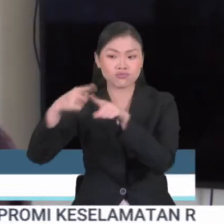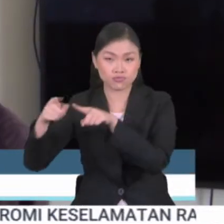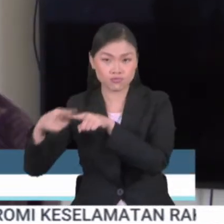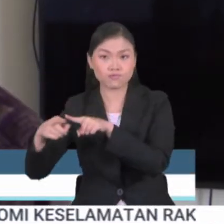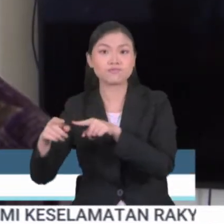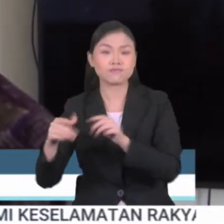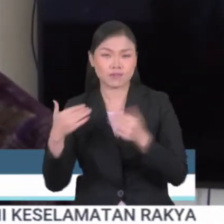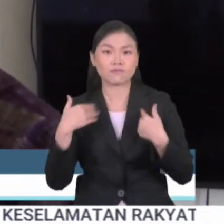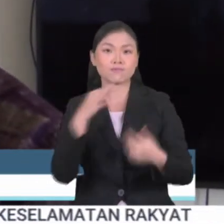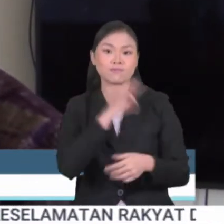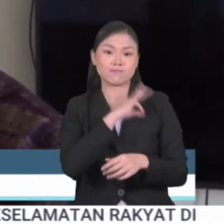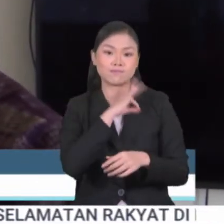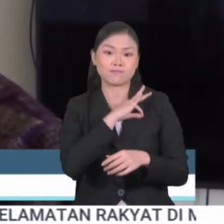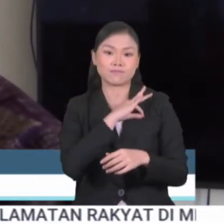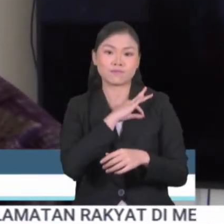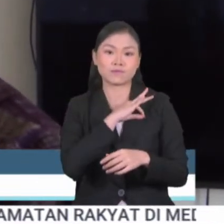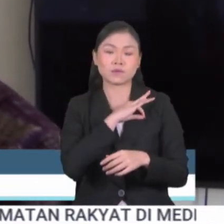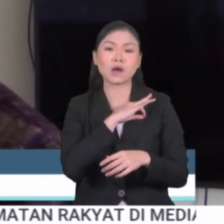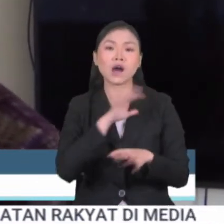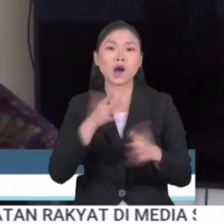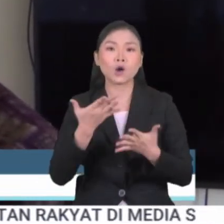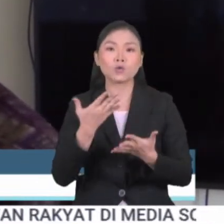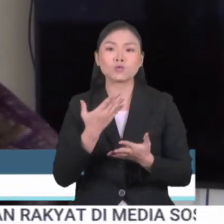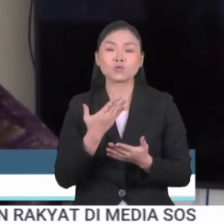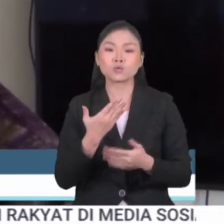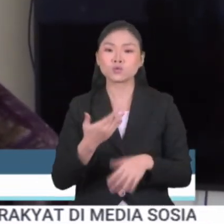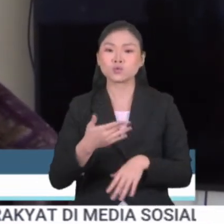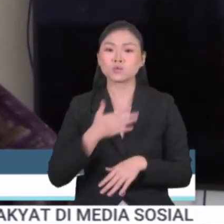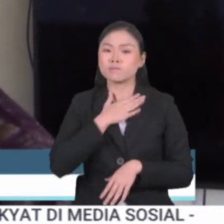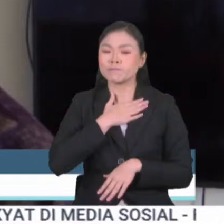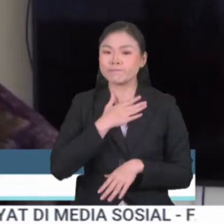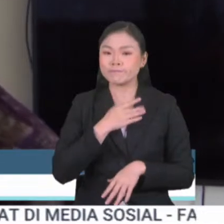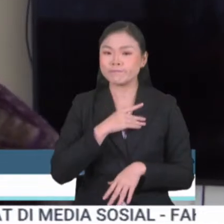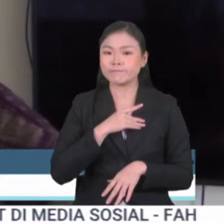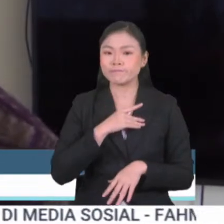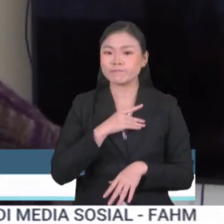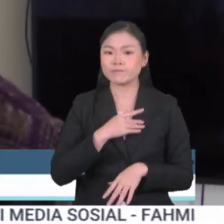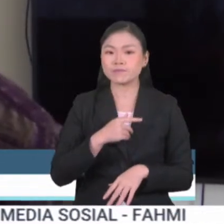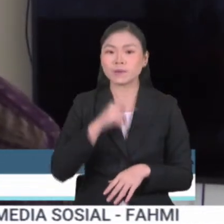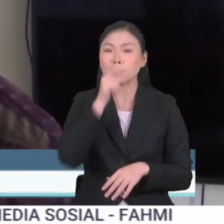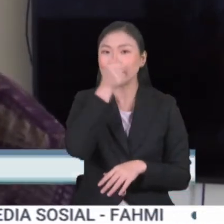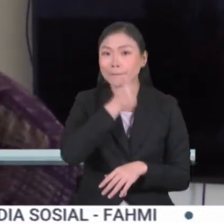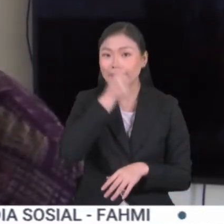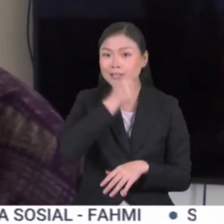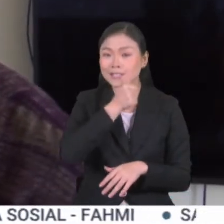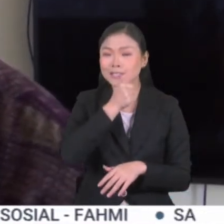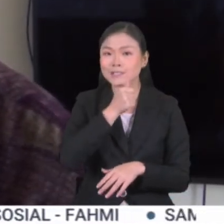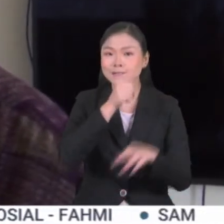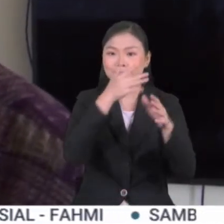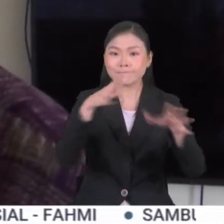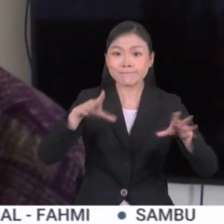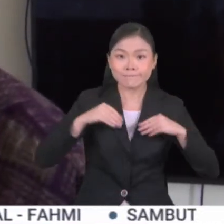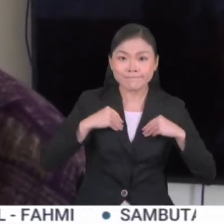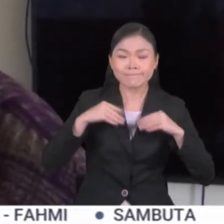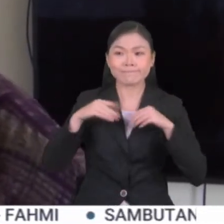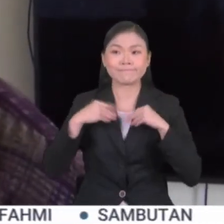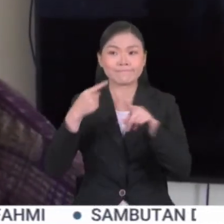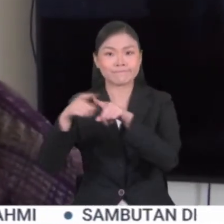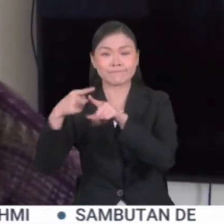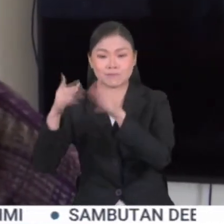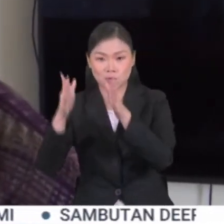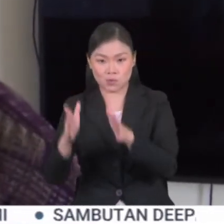Contohnya, sikap bertolak ansur untuk menolong orang-orang lain dan rumah terbuka